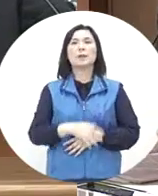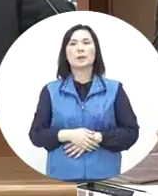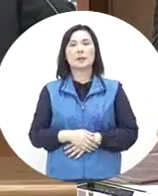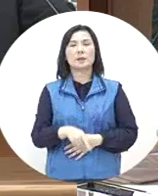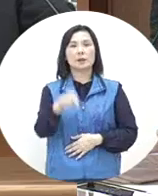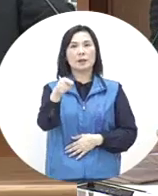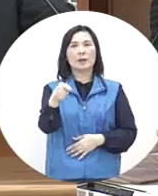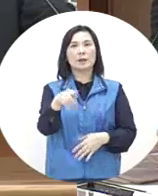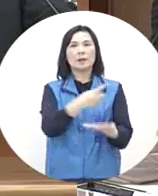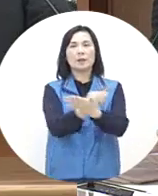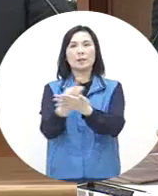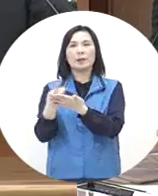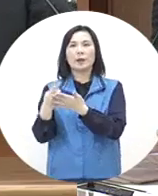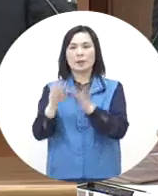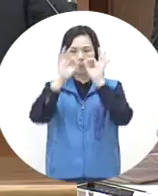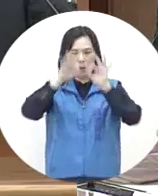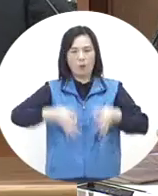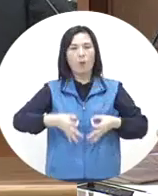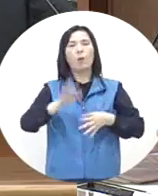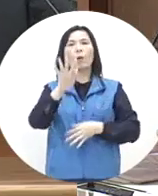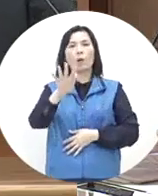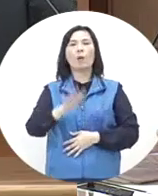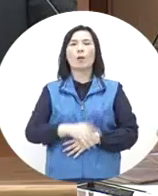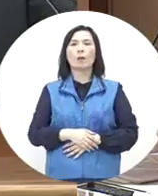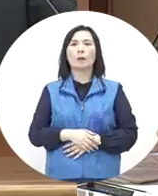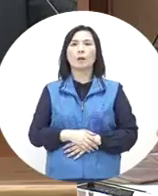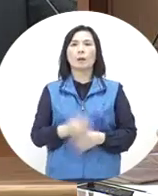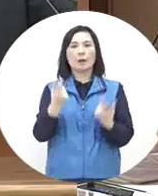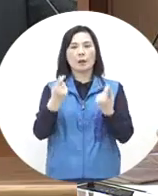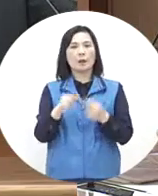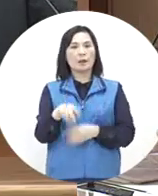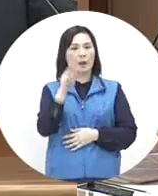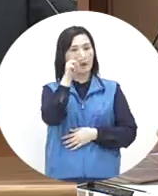大家现在全面在检讨，那也看我们新北市